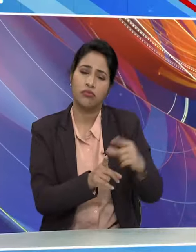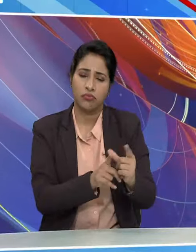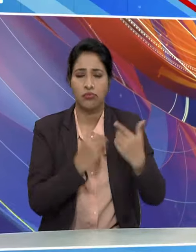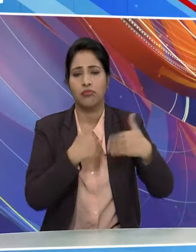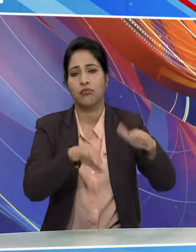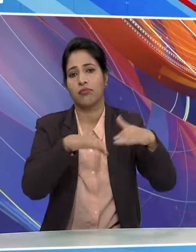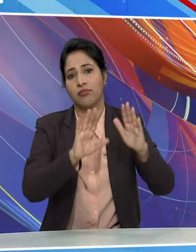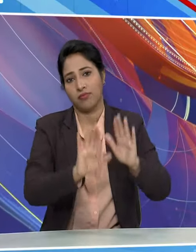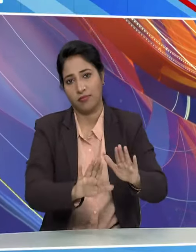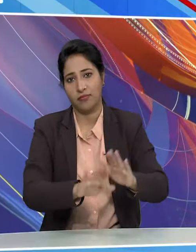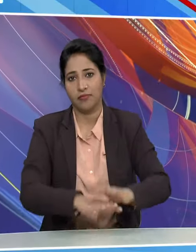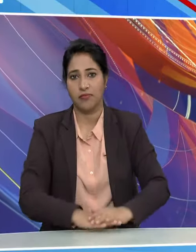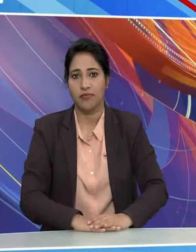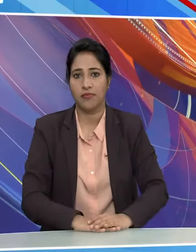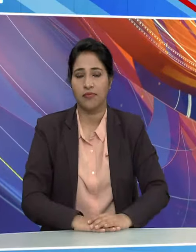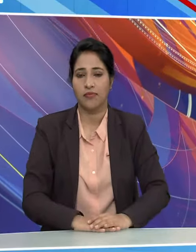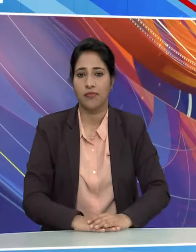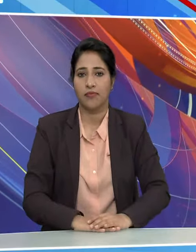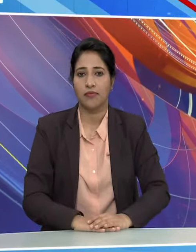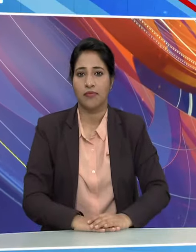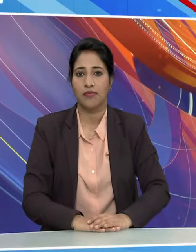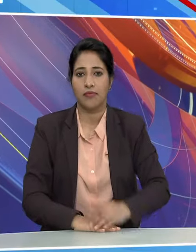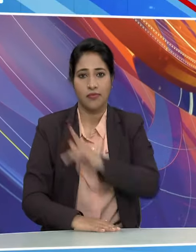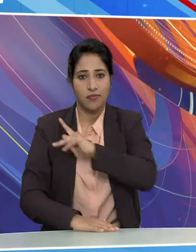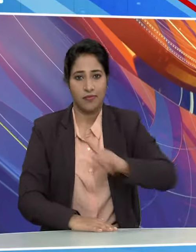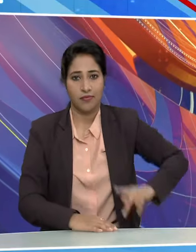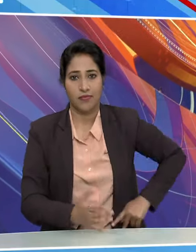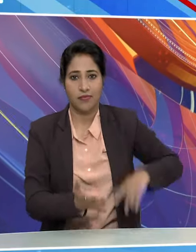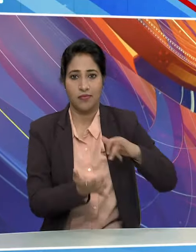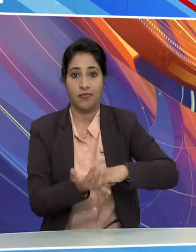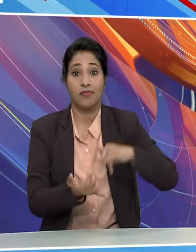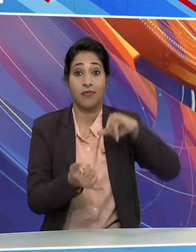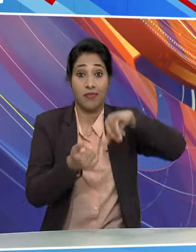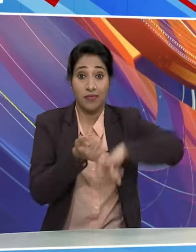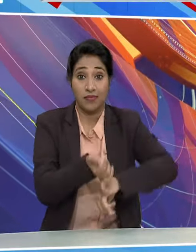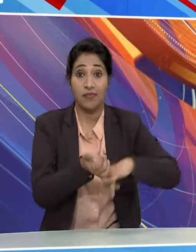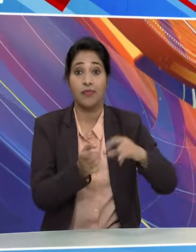कर्नाटक के शिवमोगा में ईद ए मिलाद